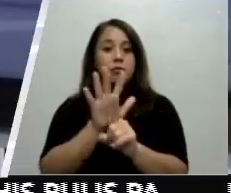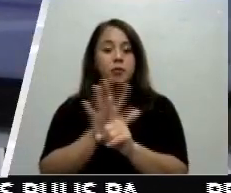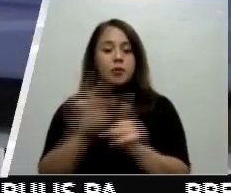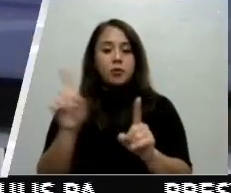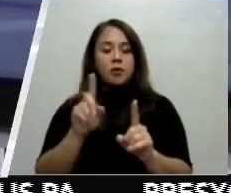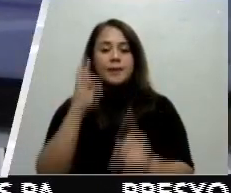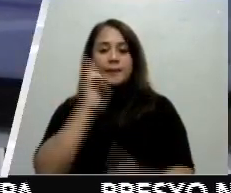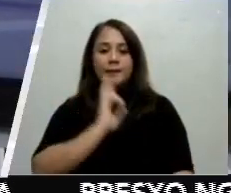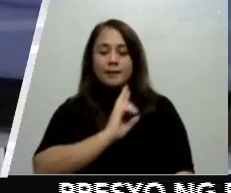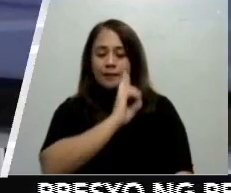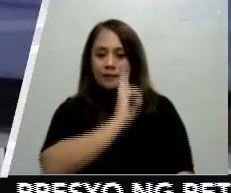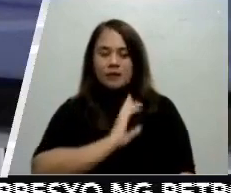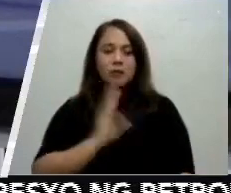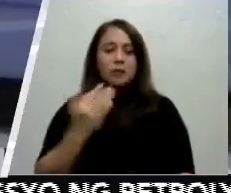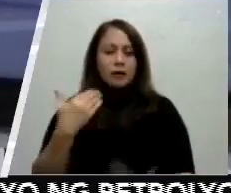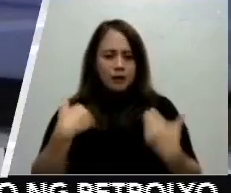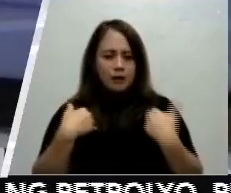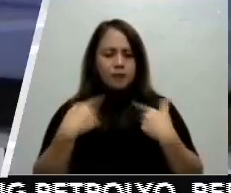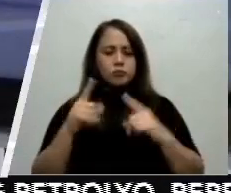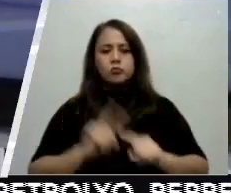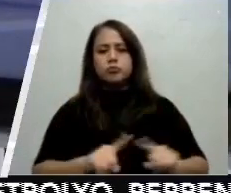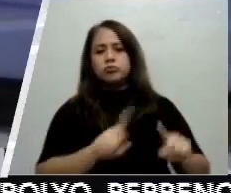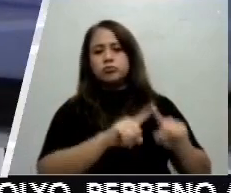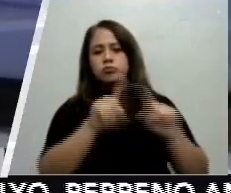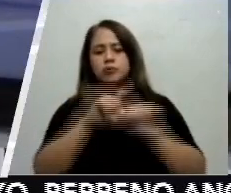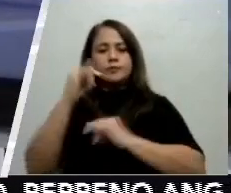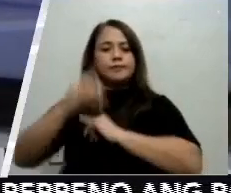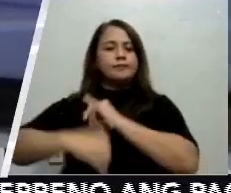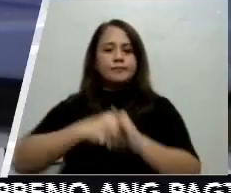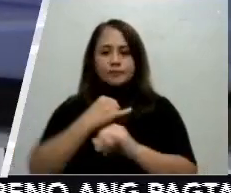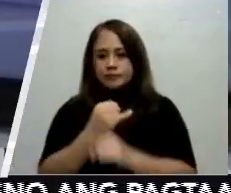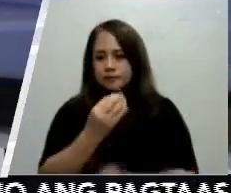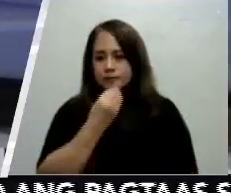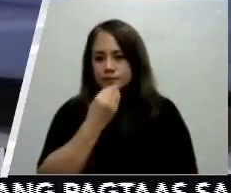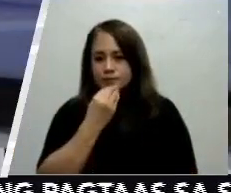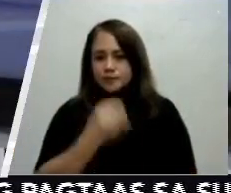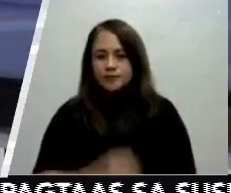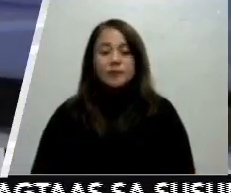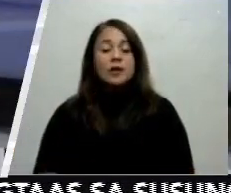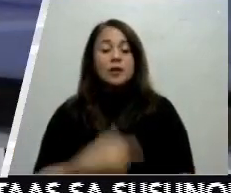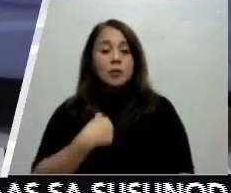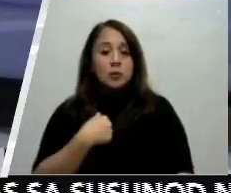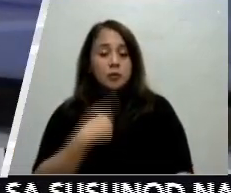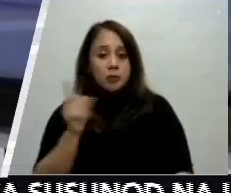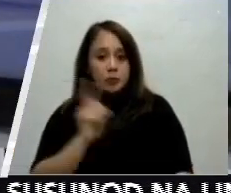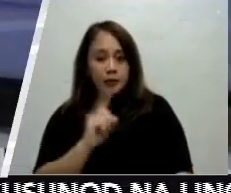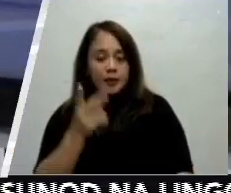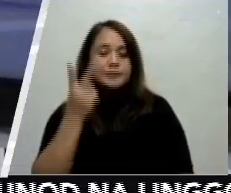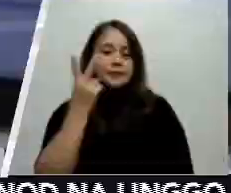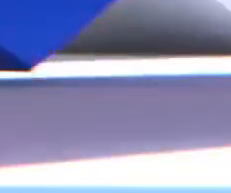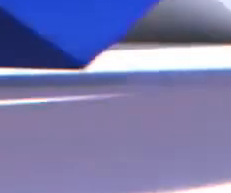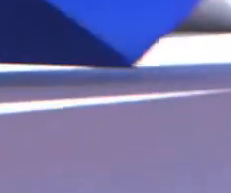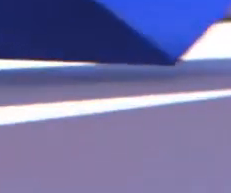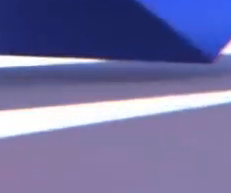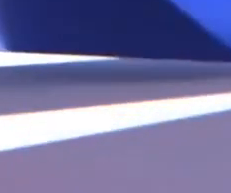kung saan tampok ang iba't ibang international cuisine. Ang ilan sa mga yan, tunghayan sa pagtutok ni Von